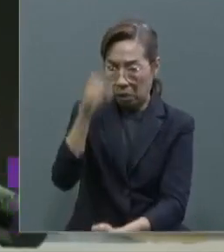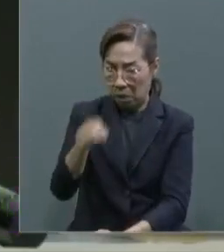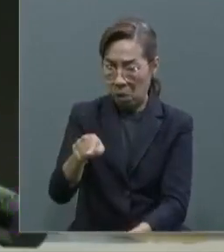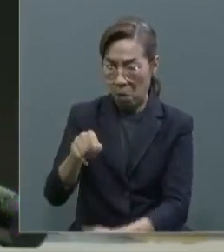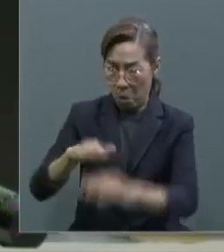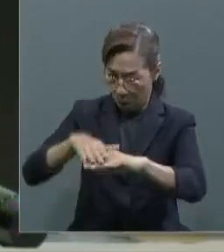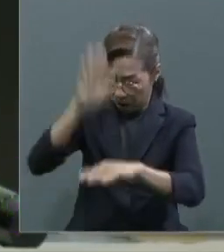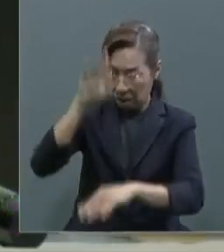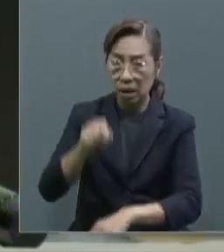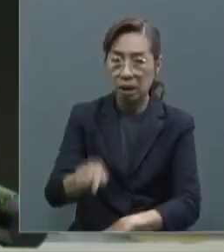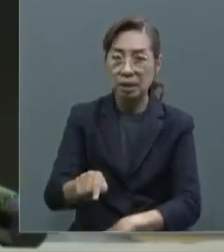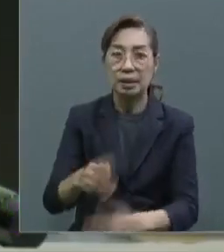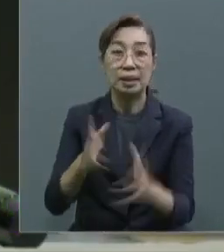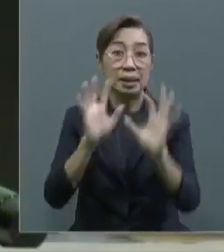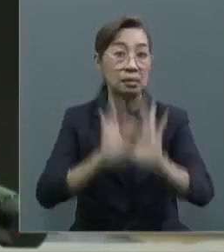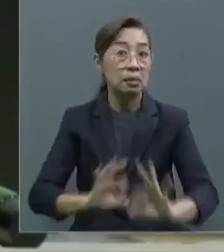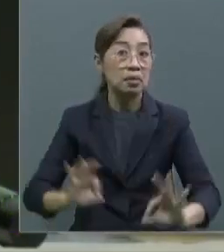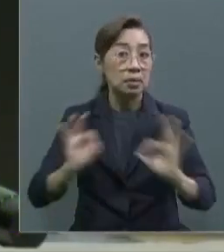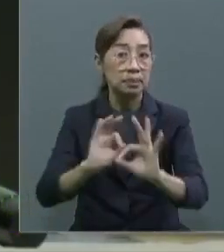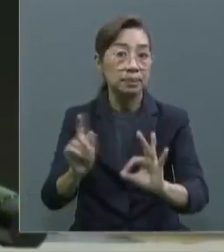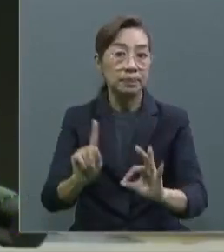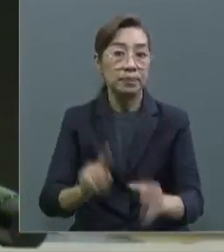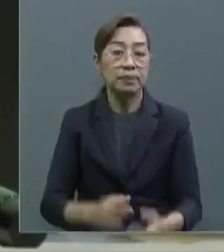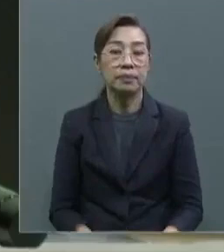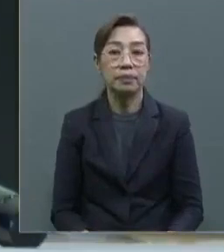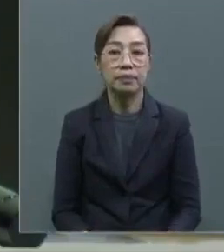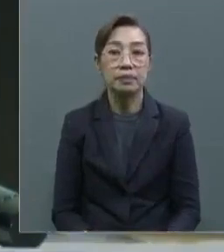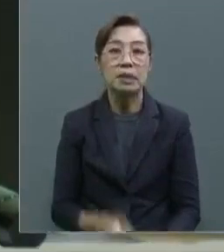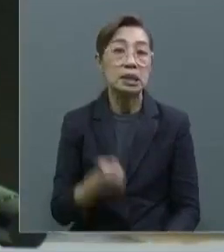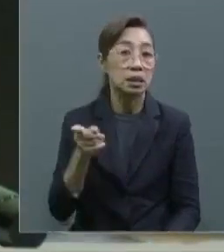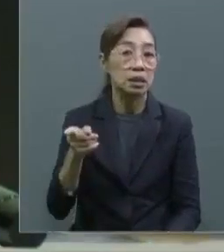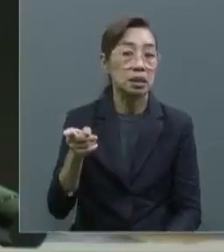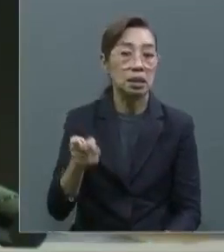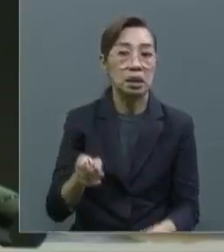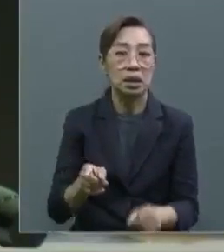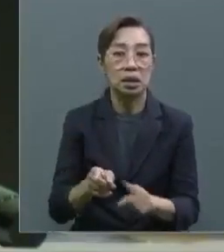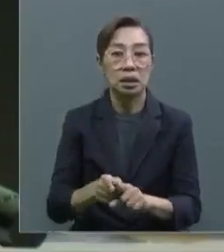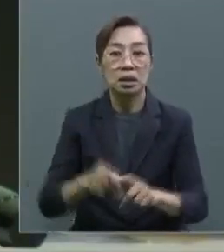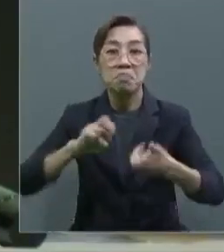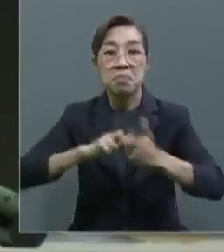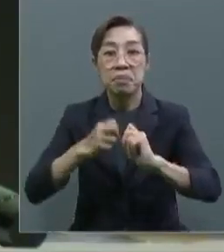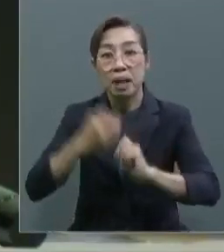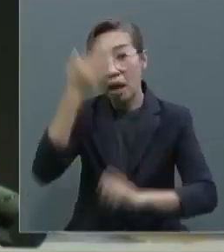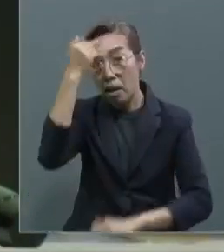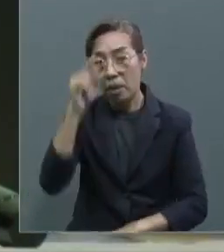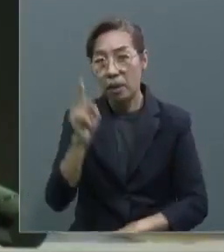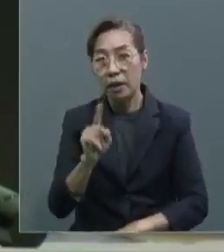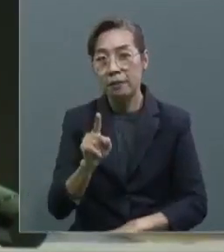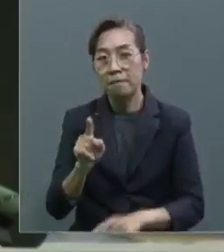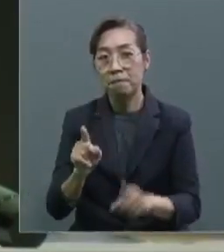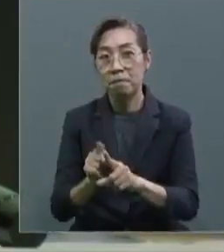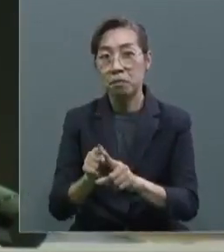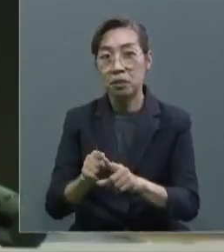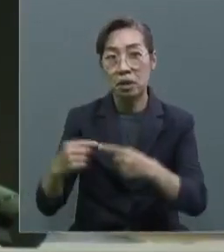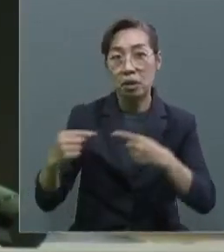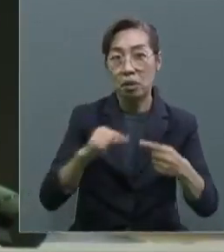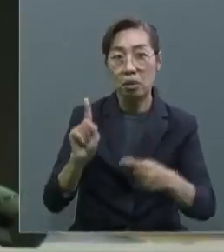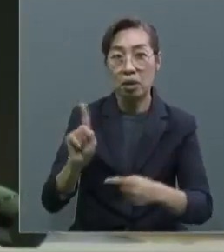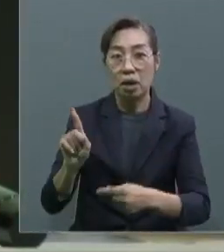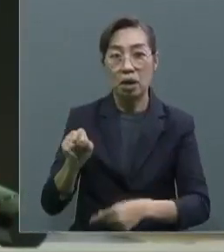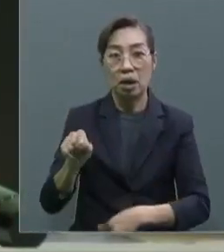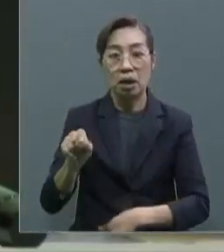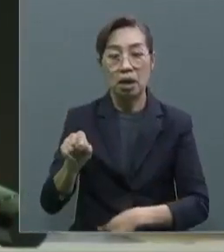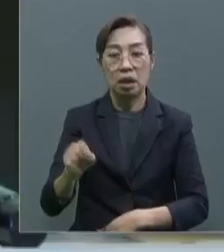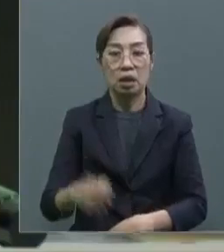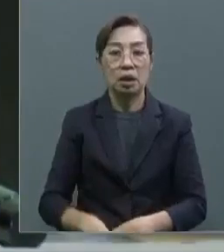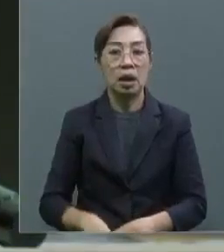ไปและสิ่งสำคัญก็คือที่เขาที่มีปัญหาที่แย้งกันเนี่ยก็คือโครงการพั